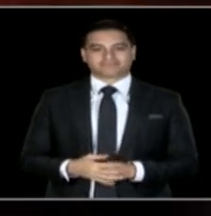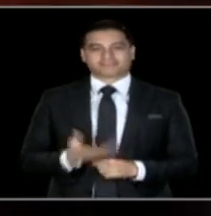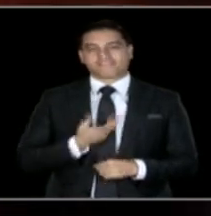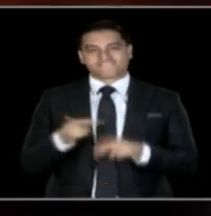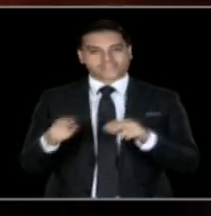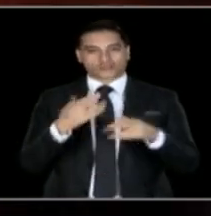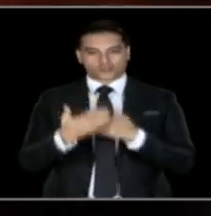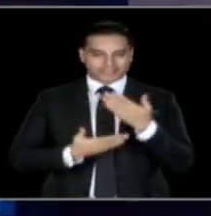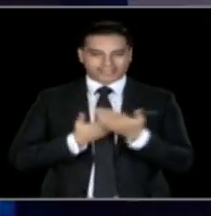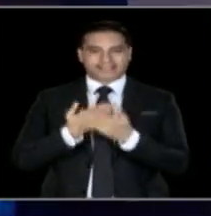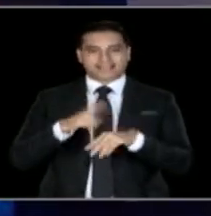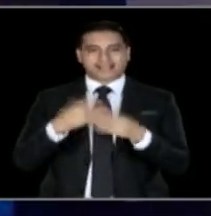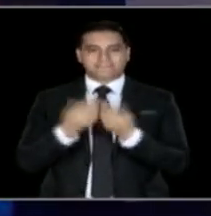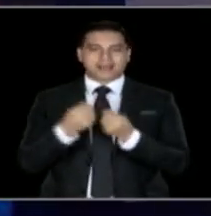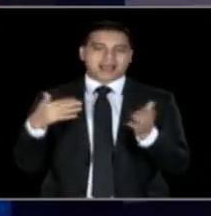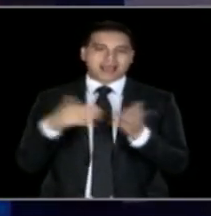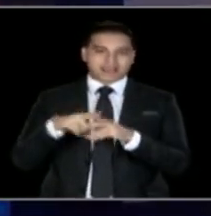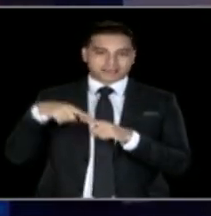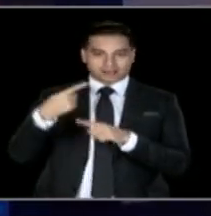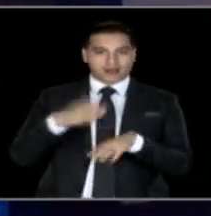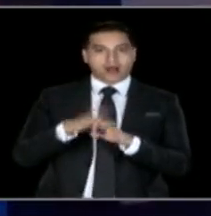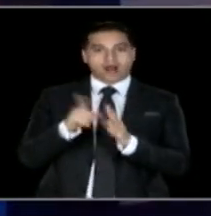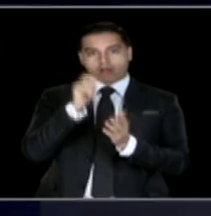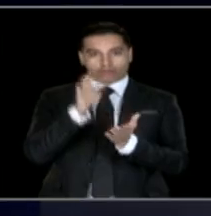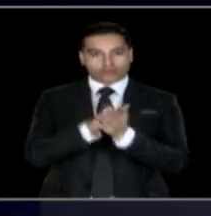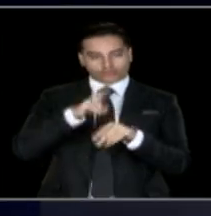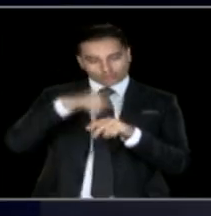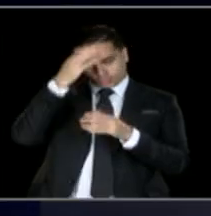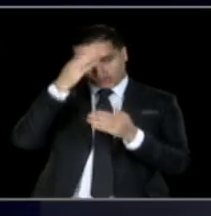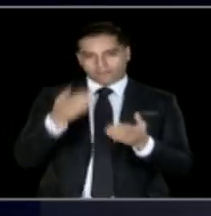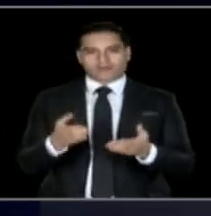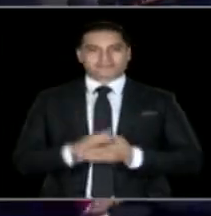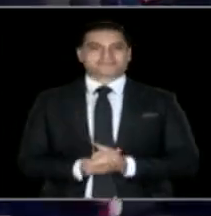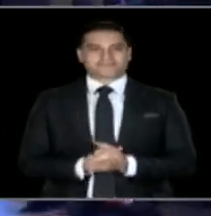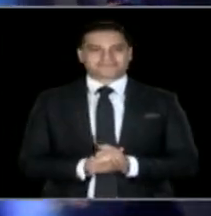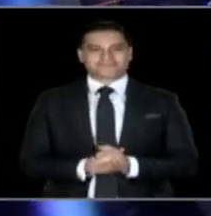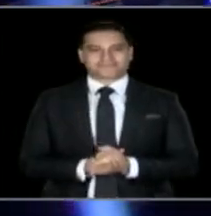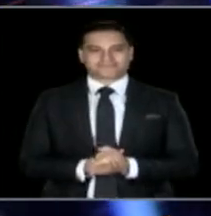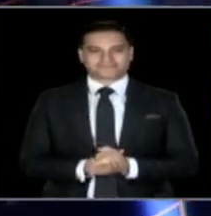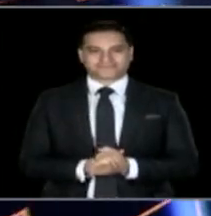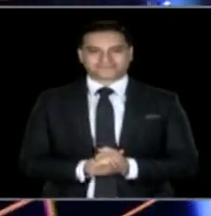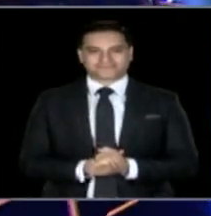هنخرج فاصل وهنرجع مرة تانية مع اخر فقرة، فقرة عجلة الحظ والعباقرة.